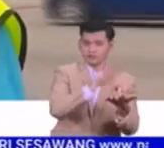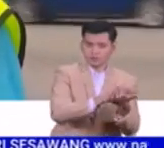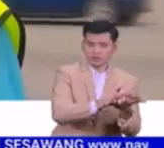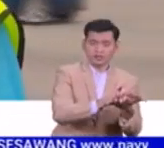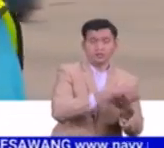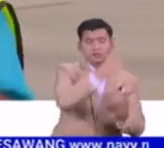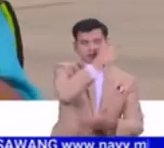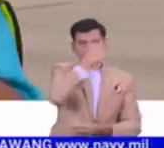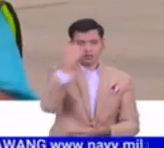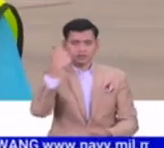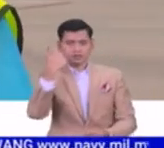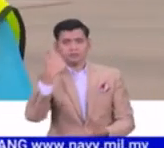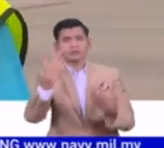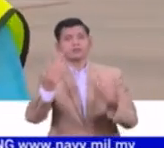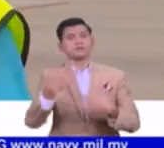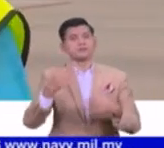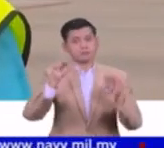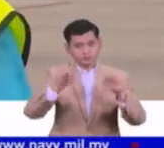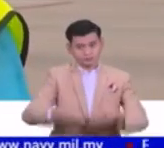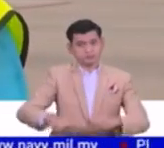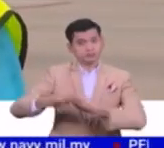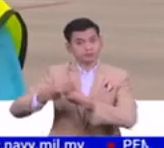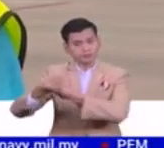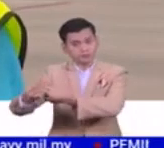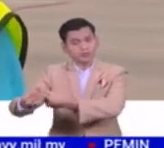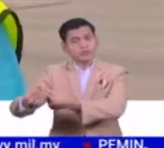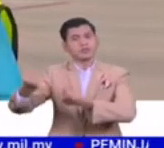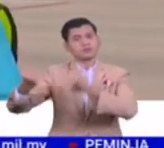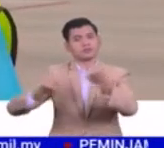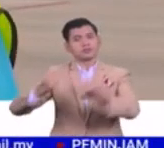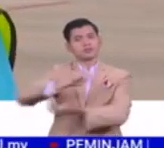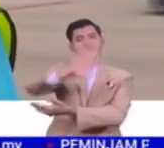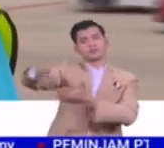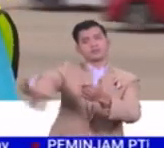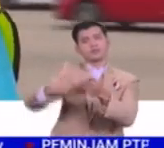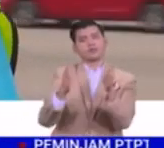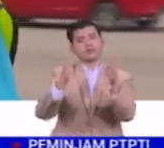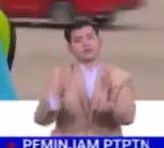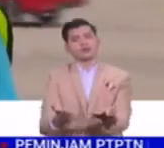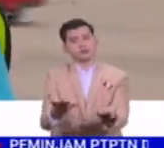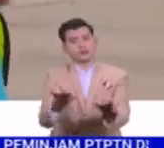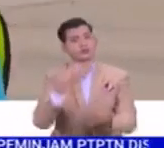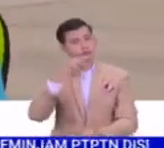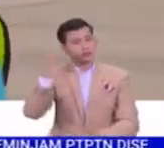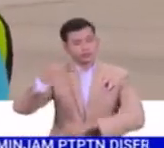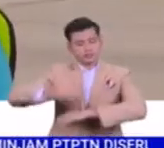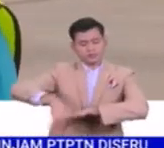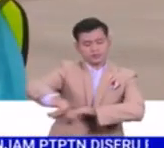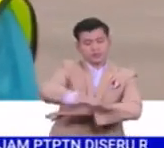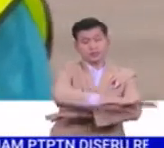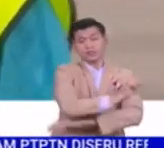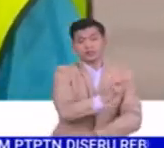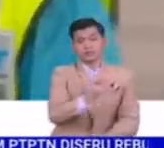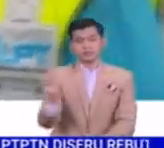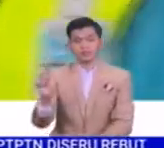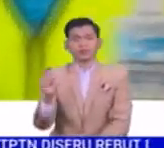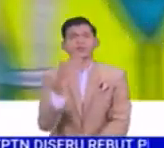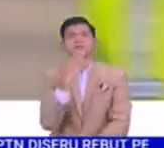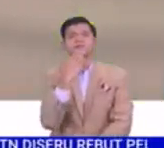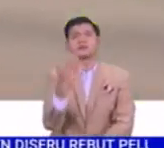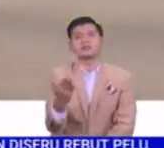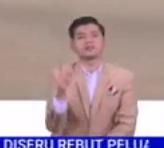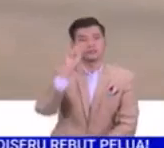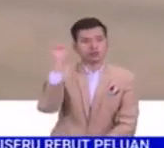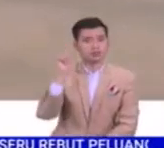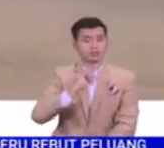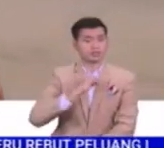kerana ini akan melancarkan perjalanan semua pengguna-pengguna lebuh raya yang ingin pulang ke Pantai Timur. Terima kasih tuan. Jadi